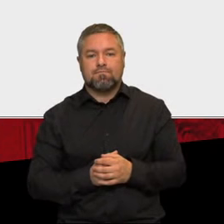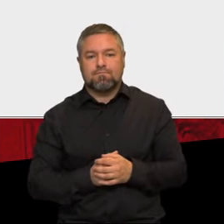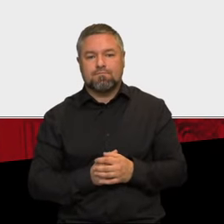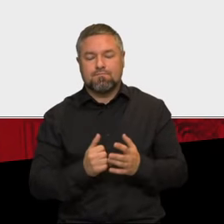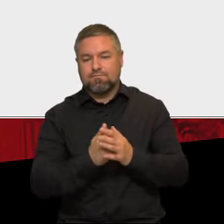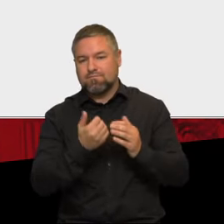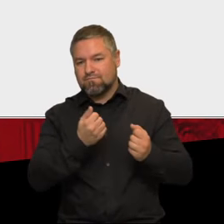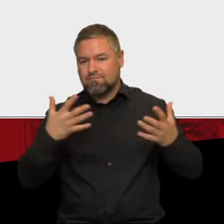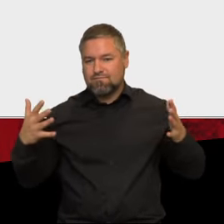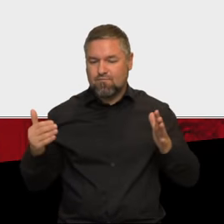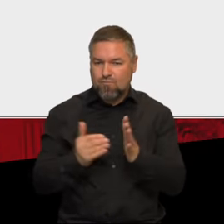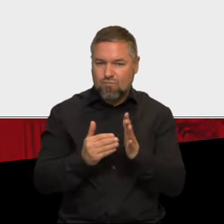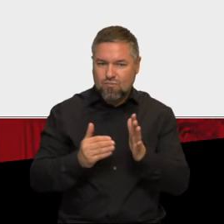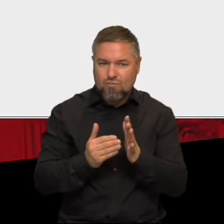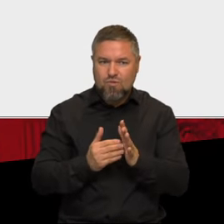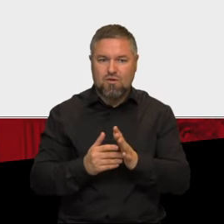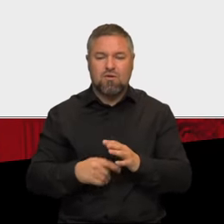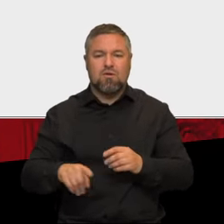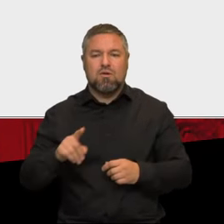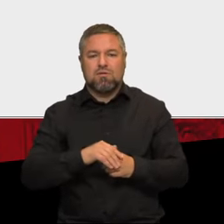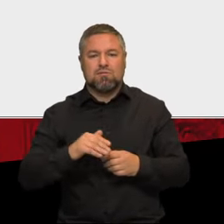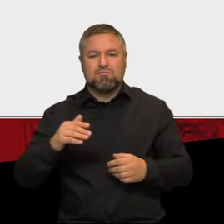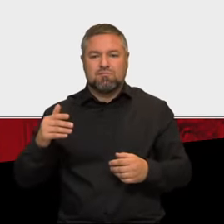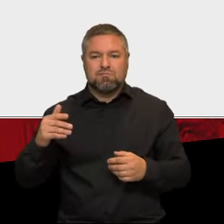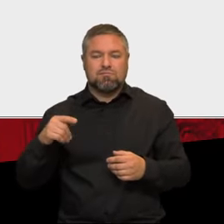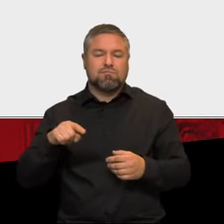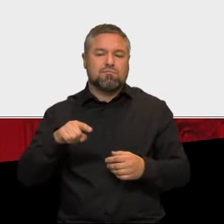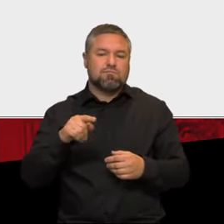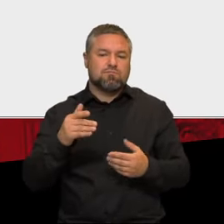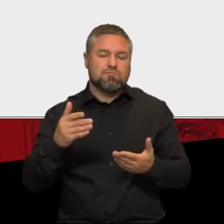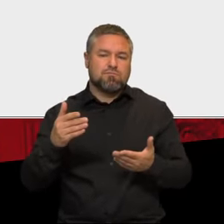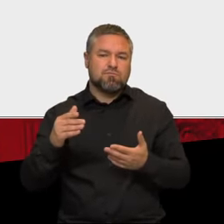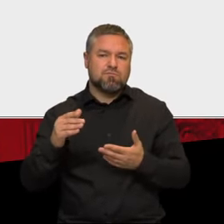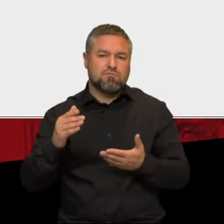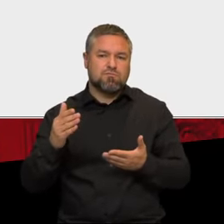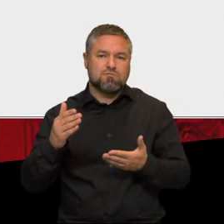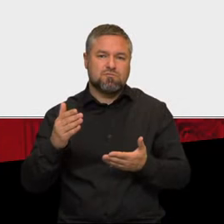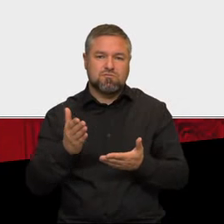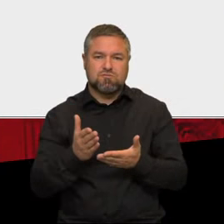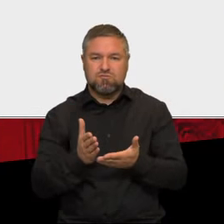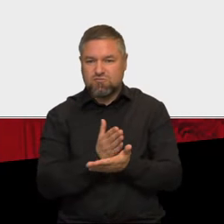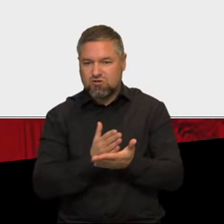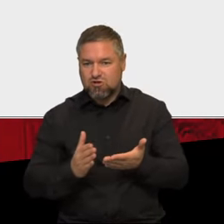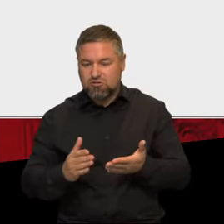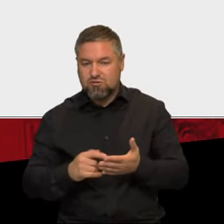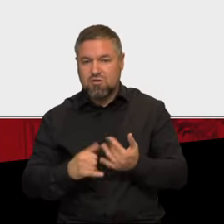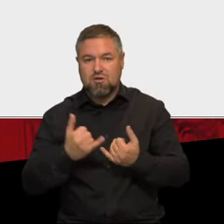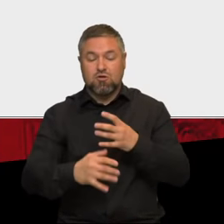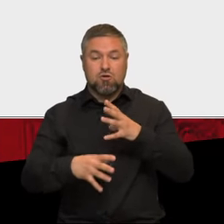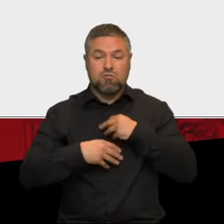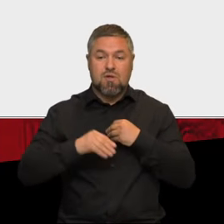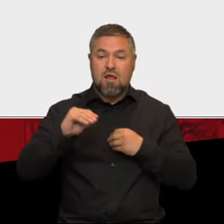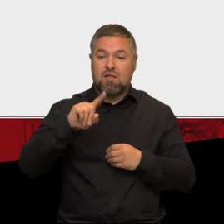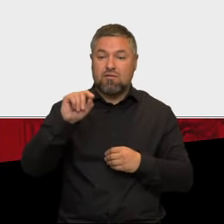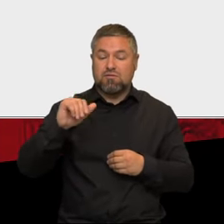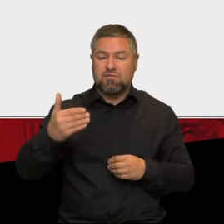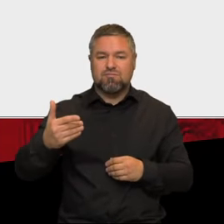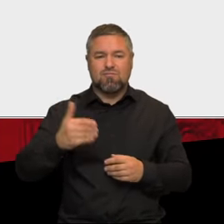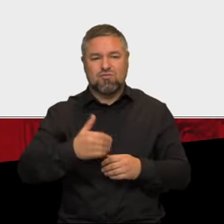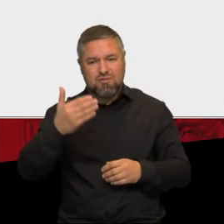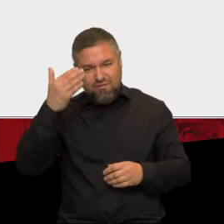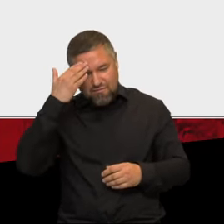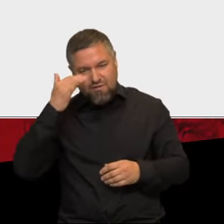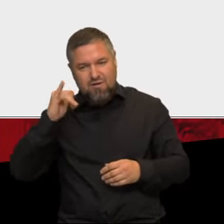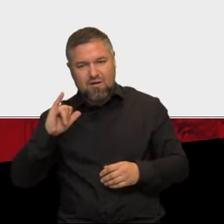jest duże zapotrzebowanie na znajomość struktur bieżąstek. Jeżeli poznamy strukturę enzymu, możemy wiedzieć, jakie